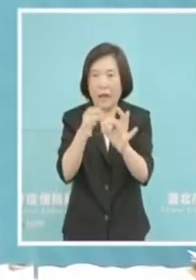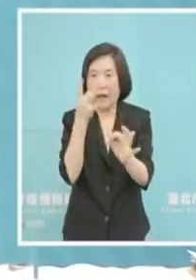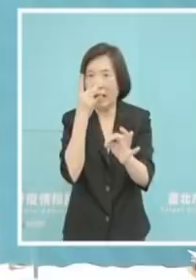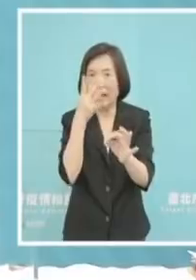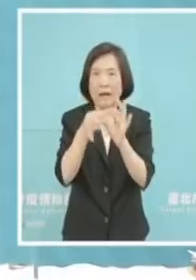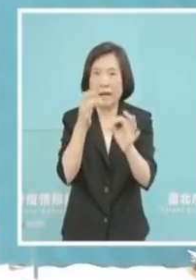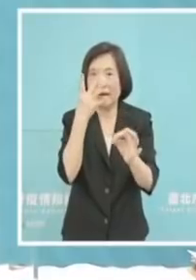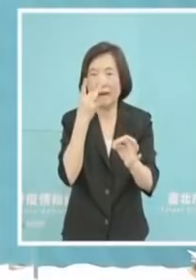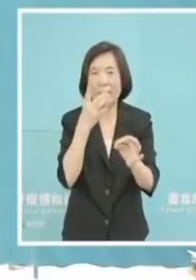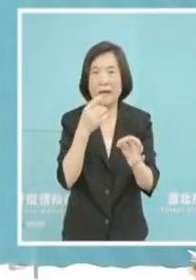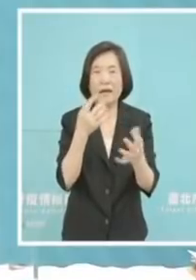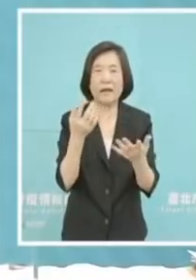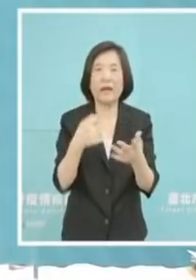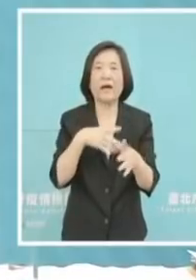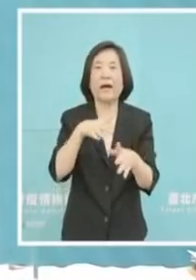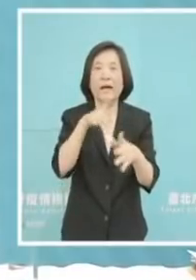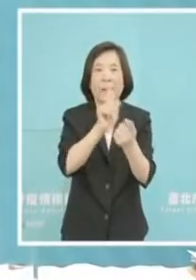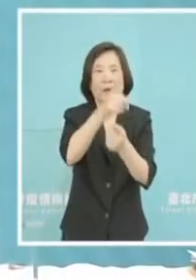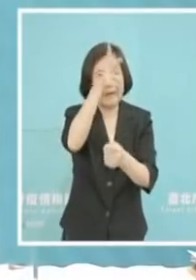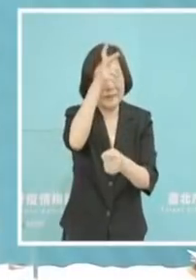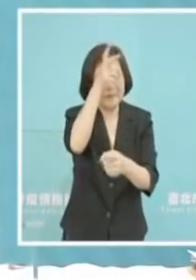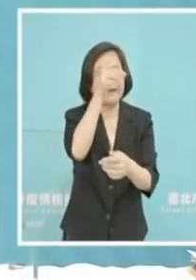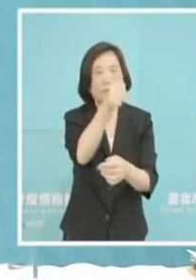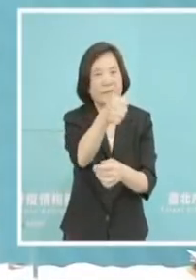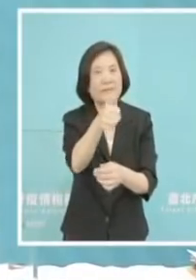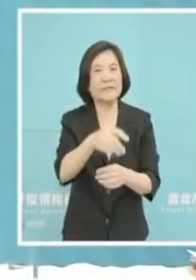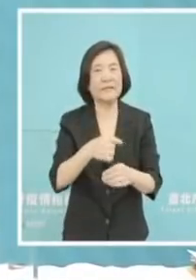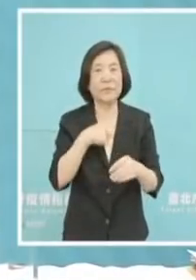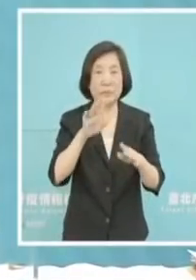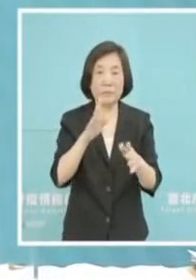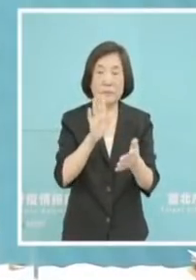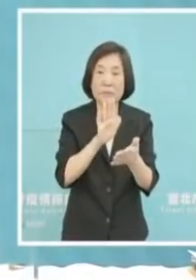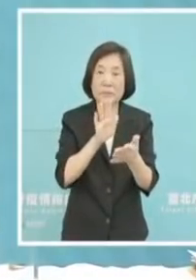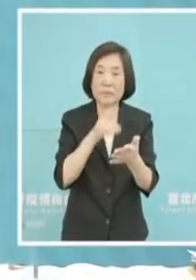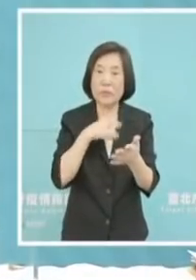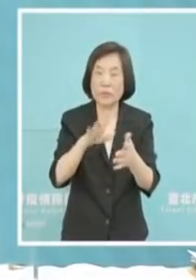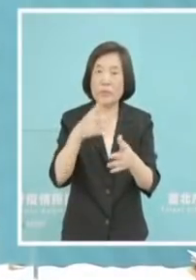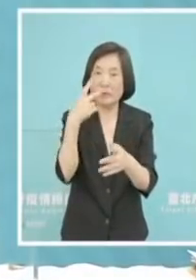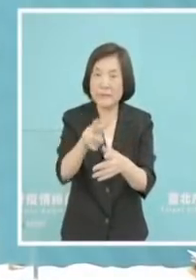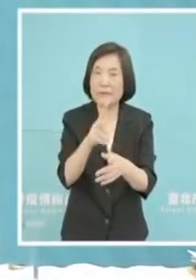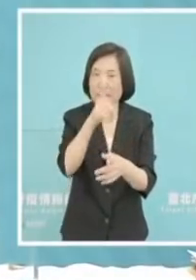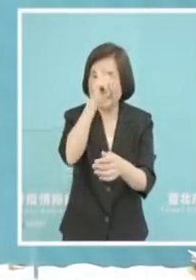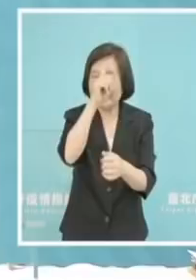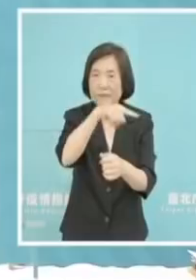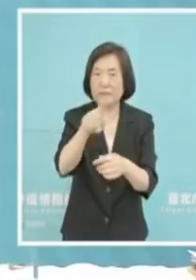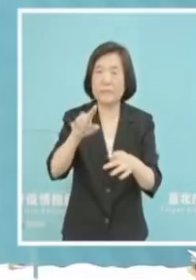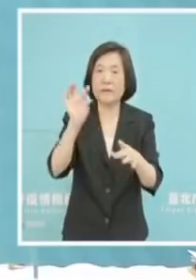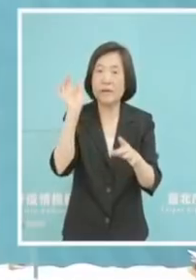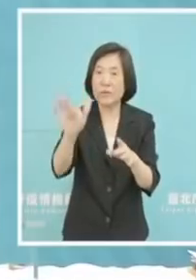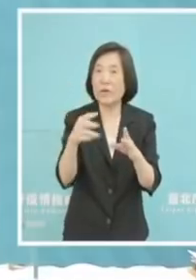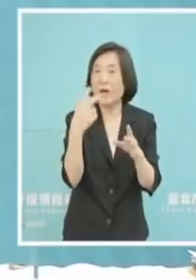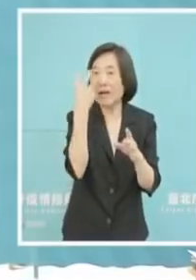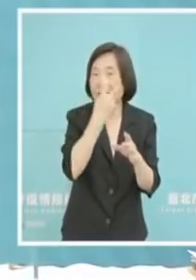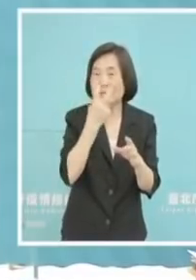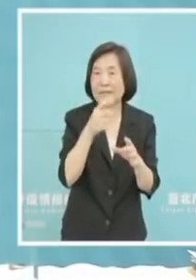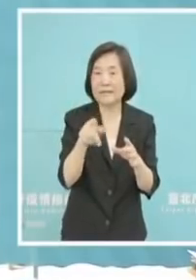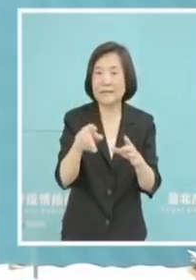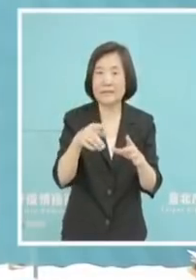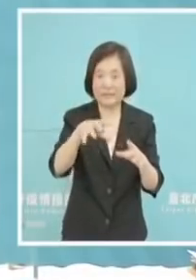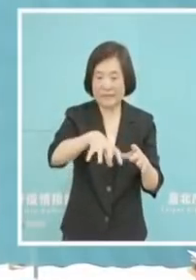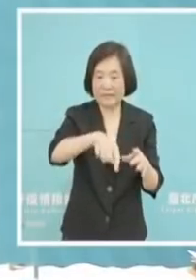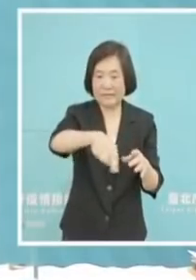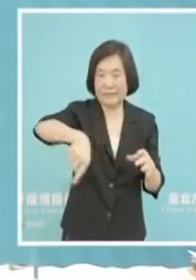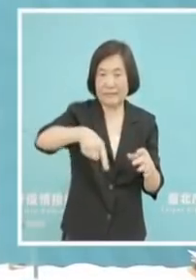心了，要在今年的暑假，好、哦，所以他们是本来是希望赶在6月1号之前嘛、嗯，那现在可能会往后拖一